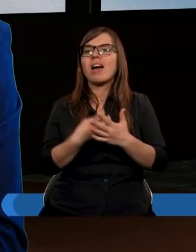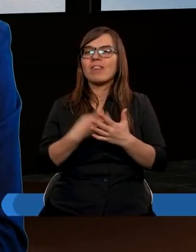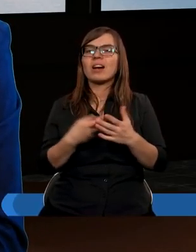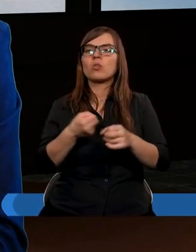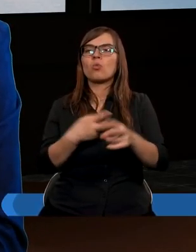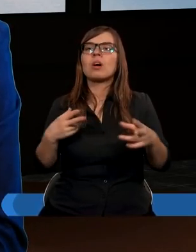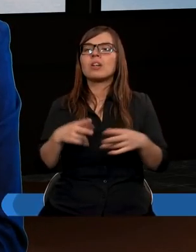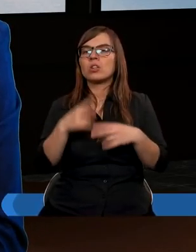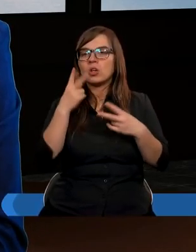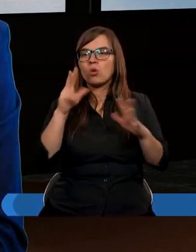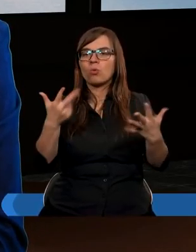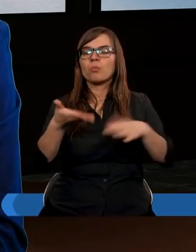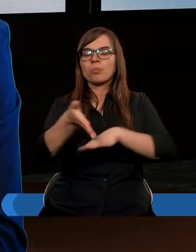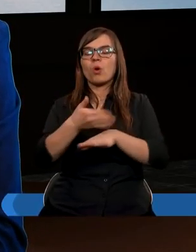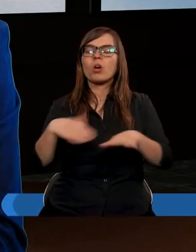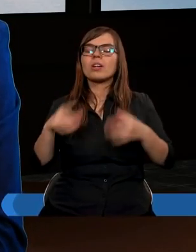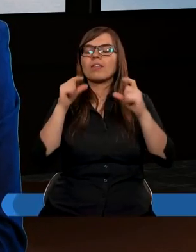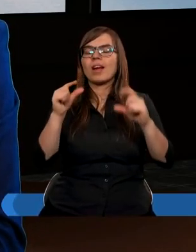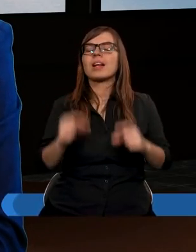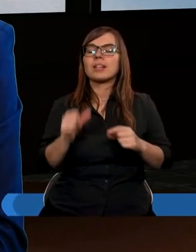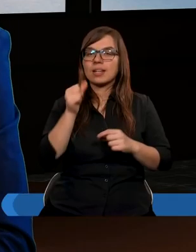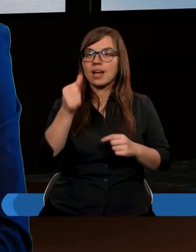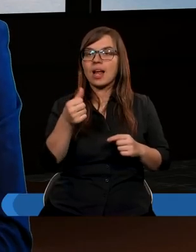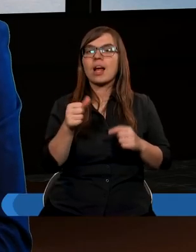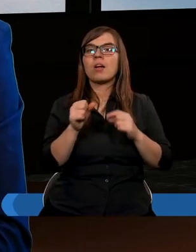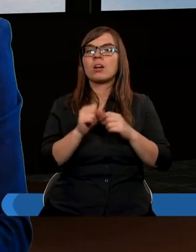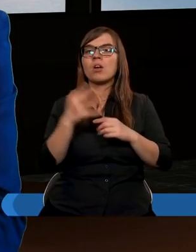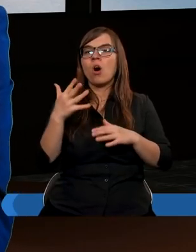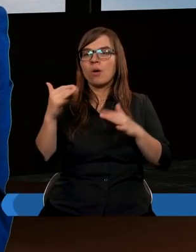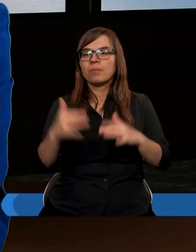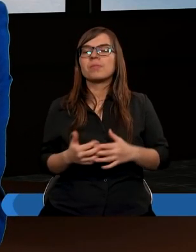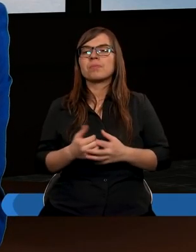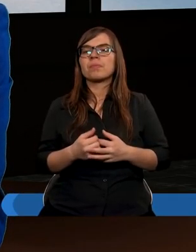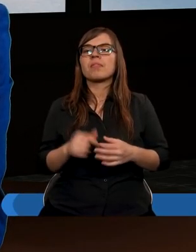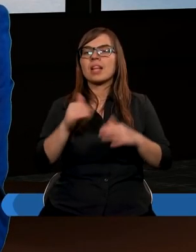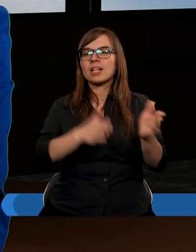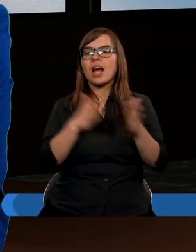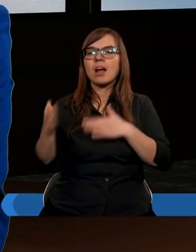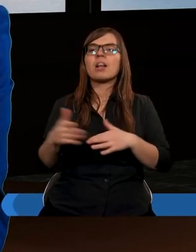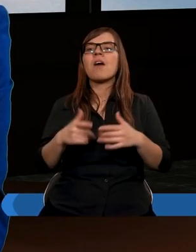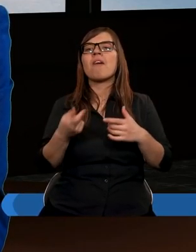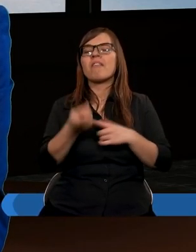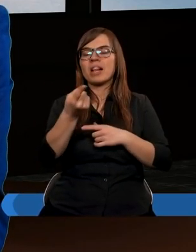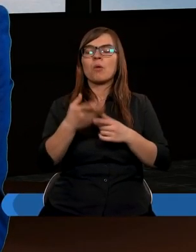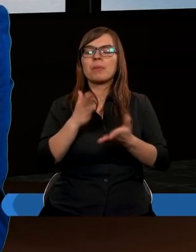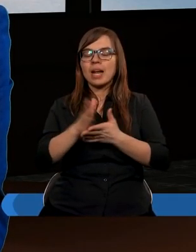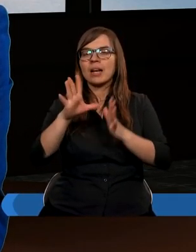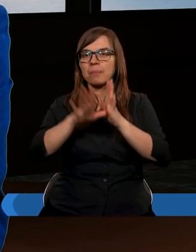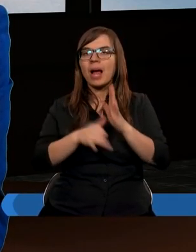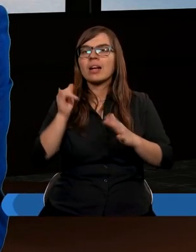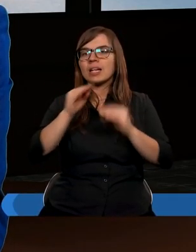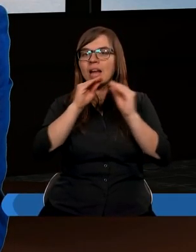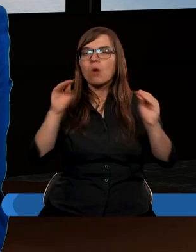Łukasza o ósmym rozdziale od wersetu jeden po trzy przeczytam. Następnie wędrował przez miasta i wsie,